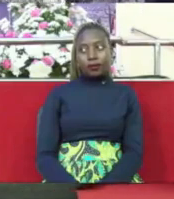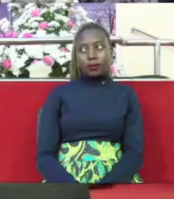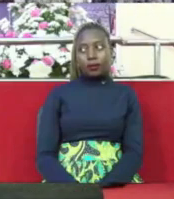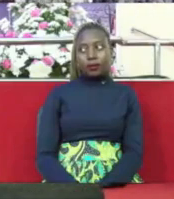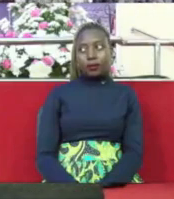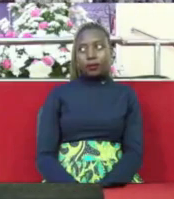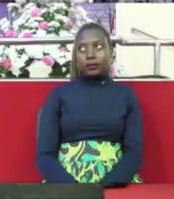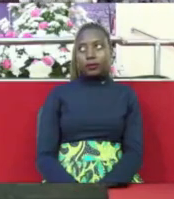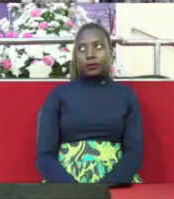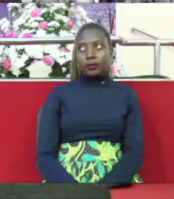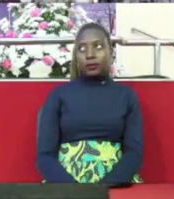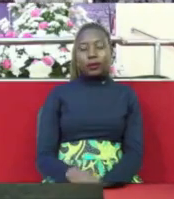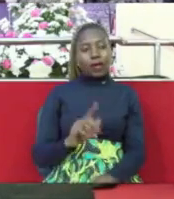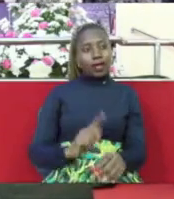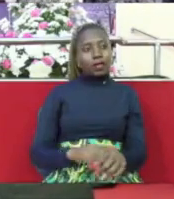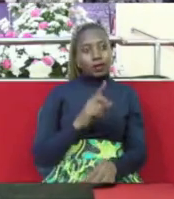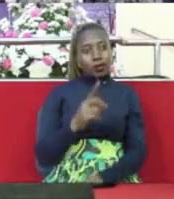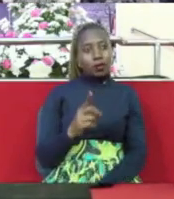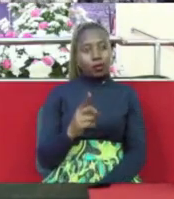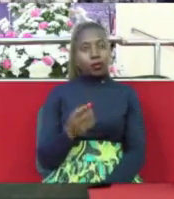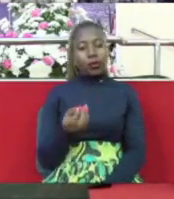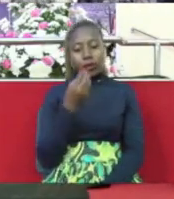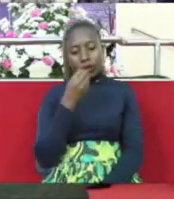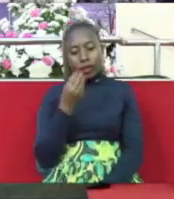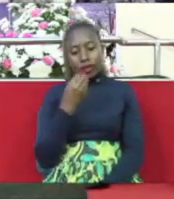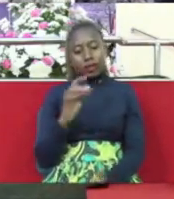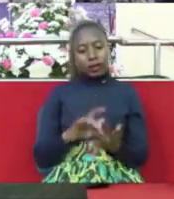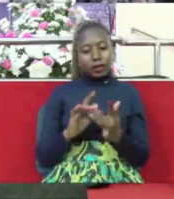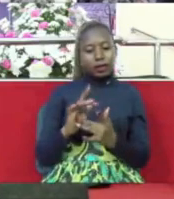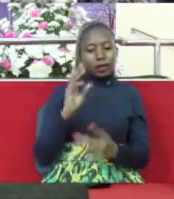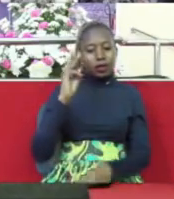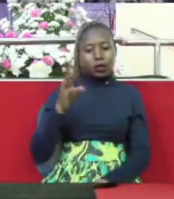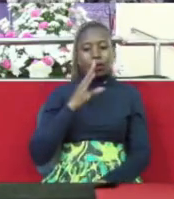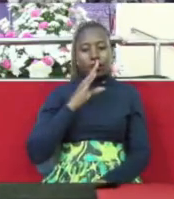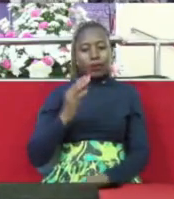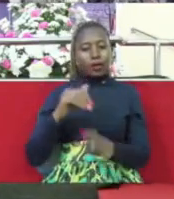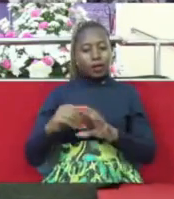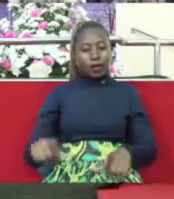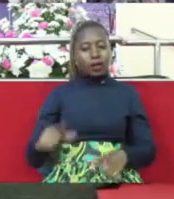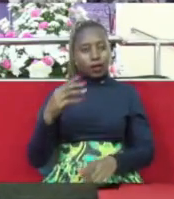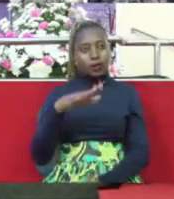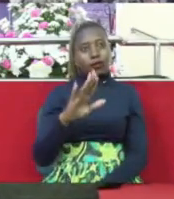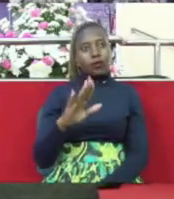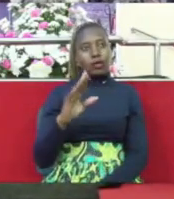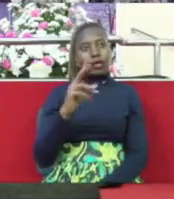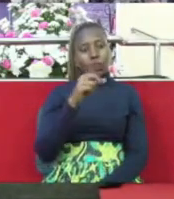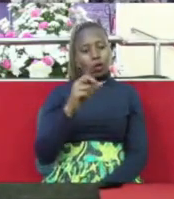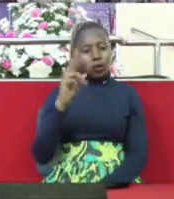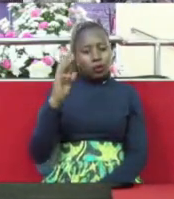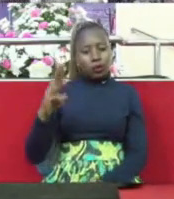eating, Jesus will be in your life. Unapokuwa ukikula utakuwa na Yesu ndani mwako. You will seek fellowship with him.